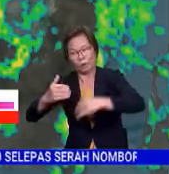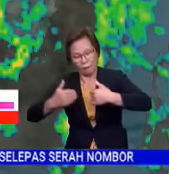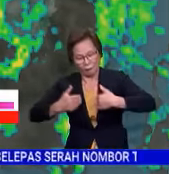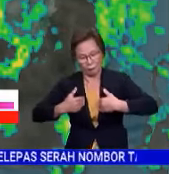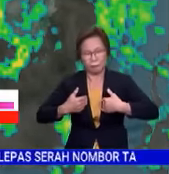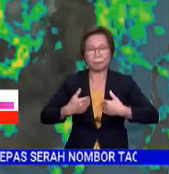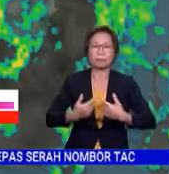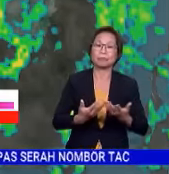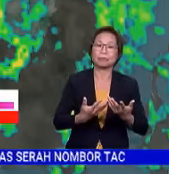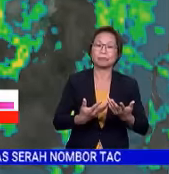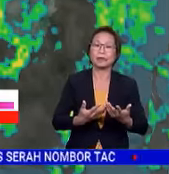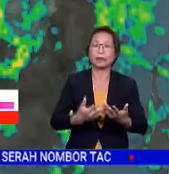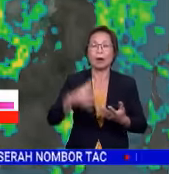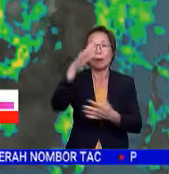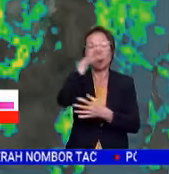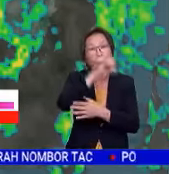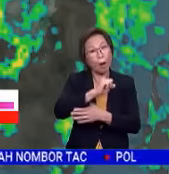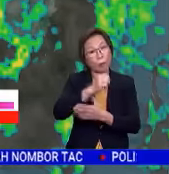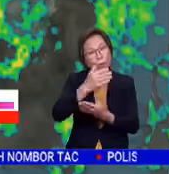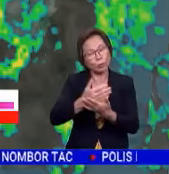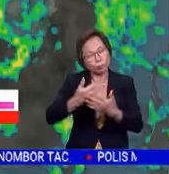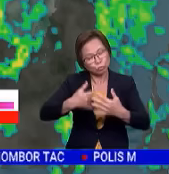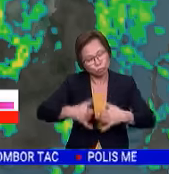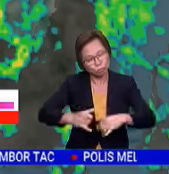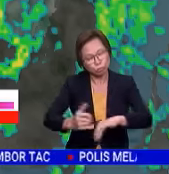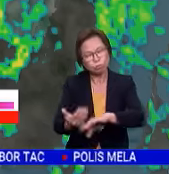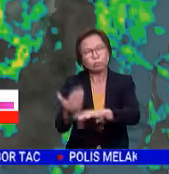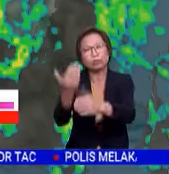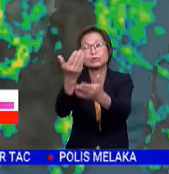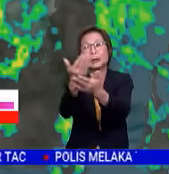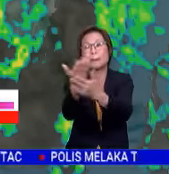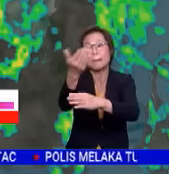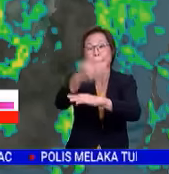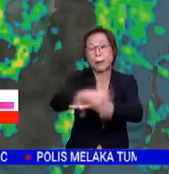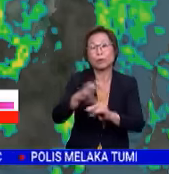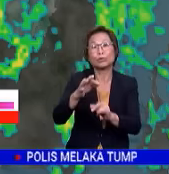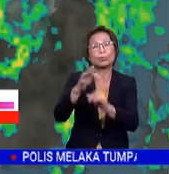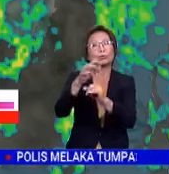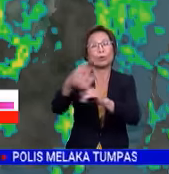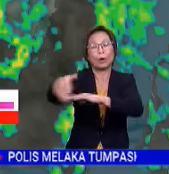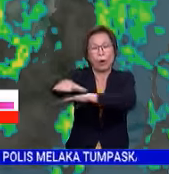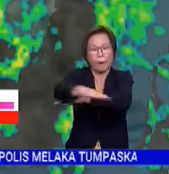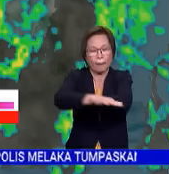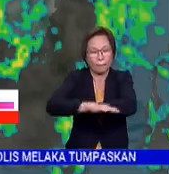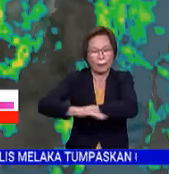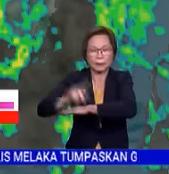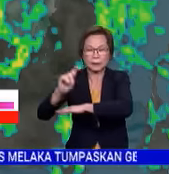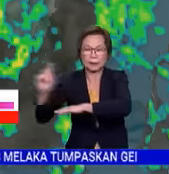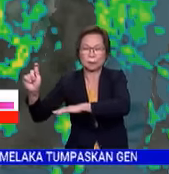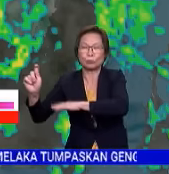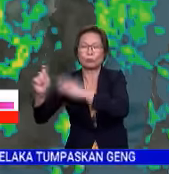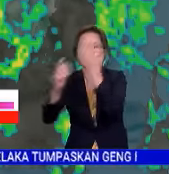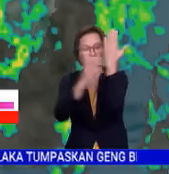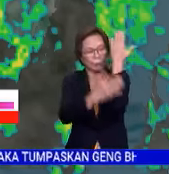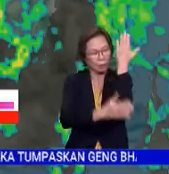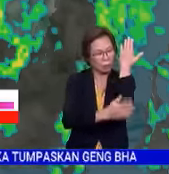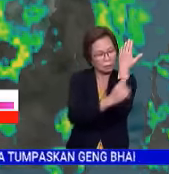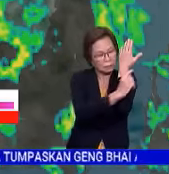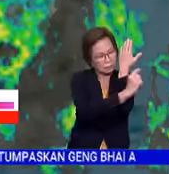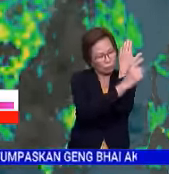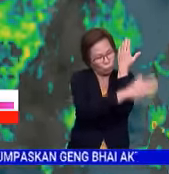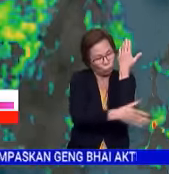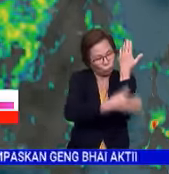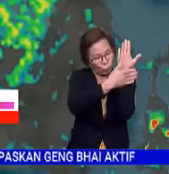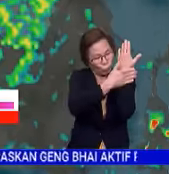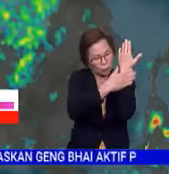Sarawak. Keadaan ini dijangka boleh berterusan sehingga ke malam khususnya di kawasan pantai timur Semenanjung Malaysia dan juga